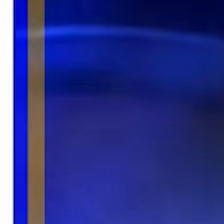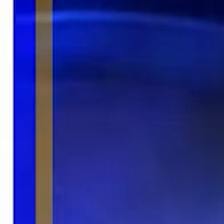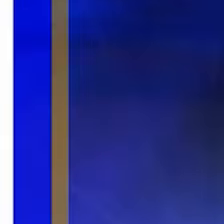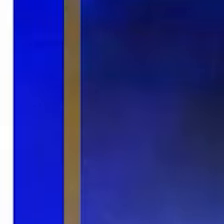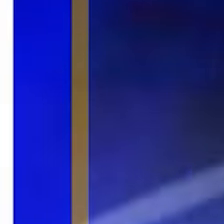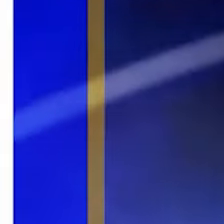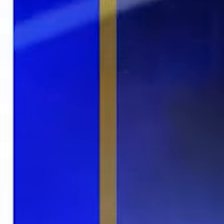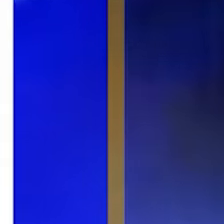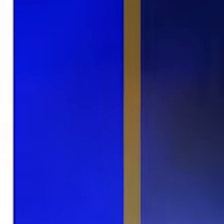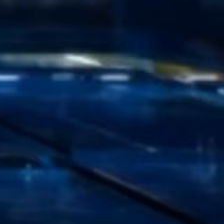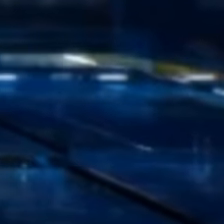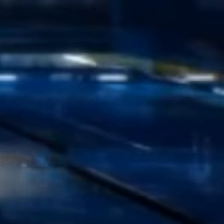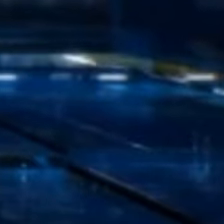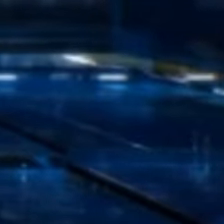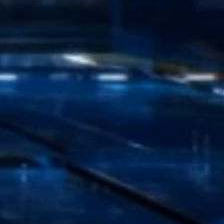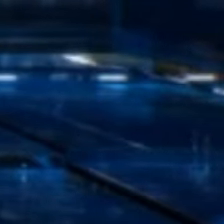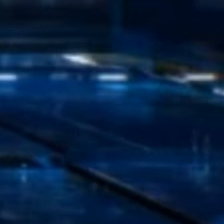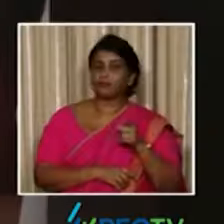ජාතික සංචිතය තෝරා ගැනීමයි.